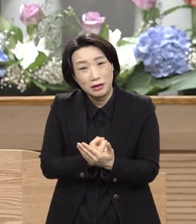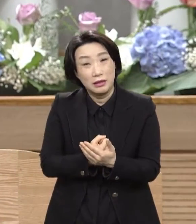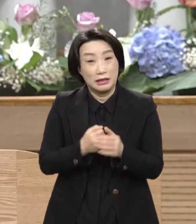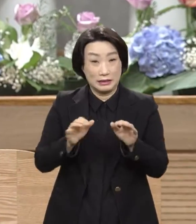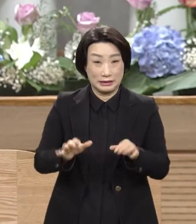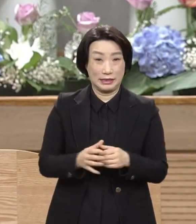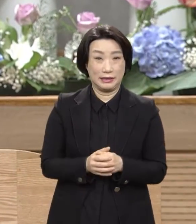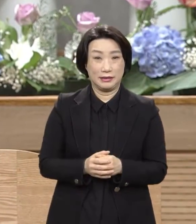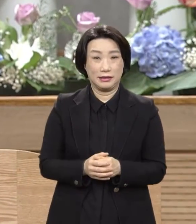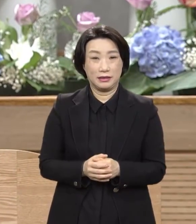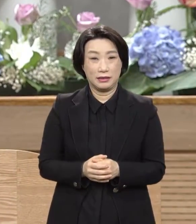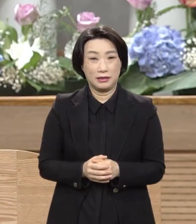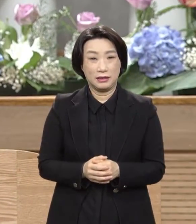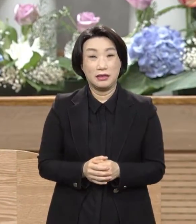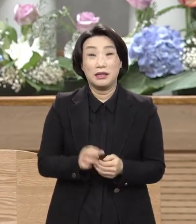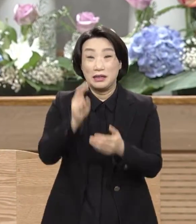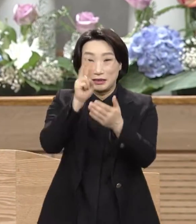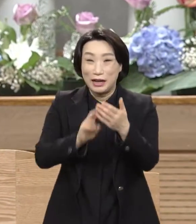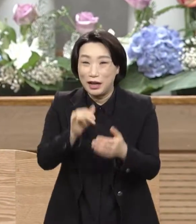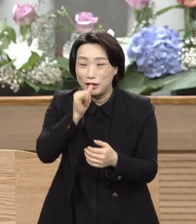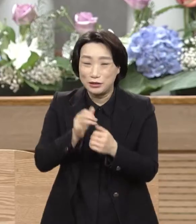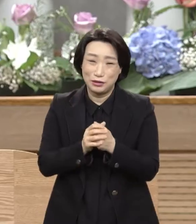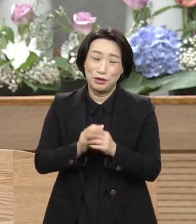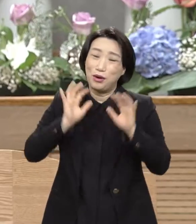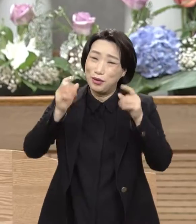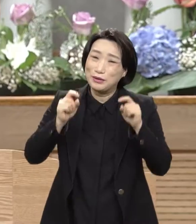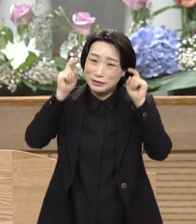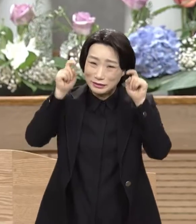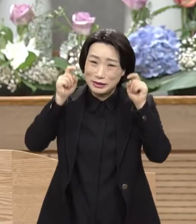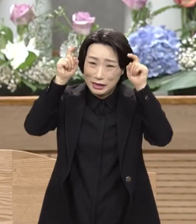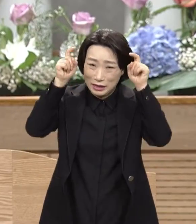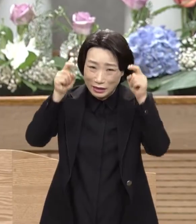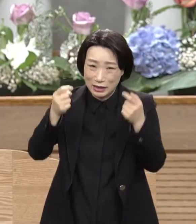그래서 어린 양